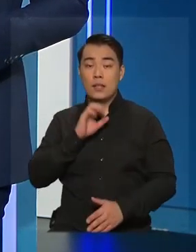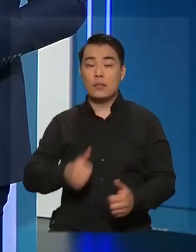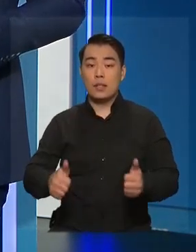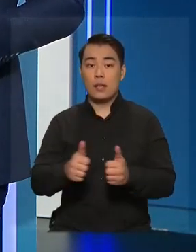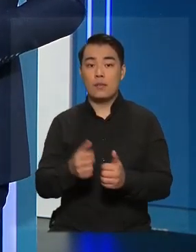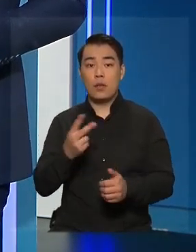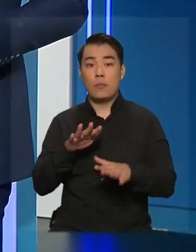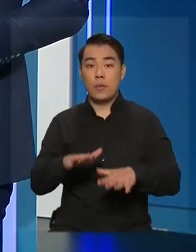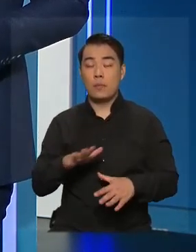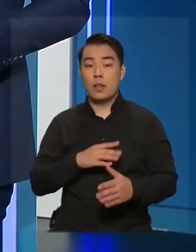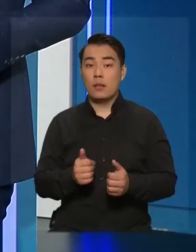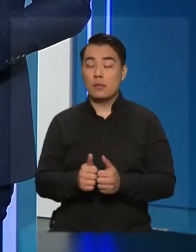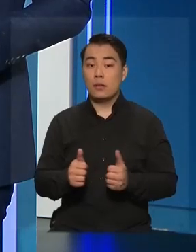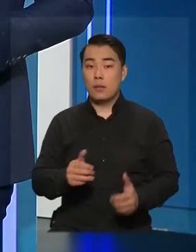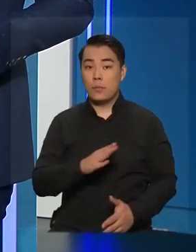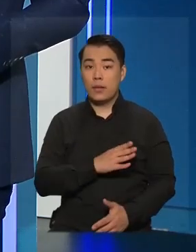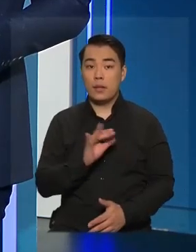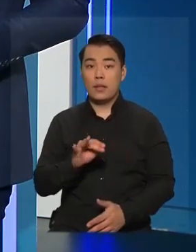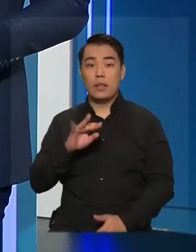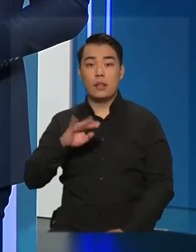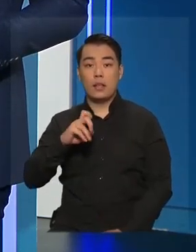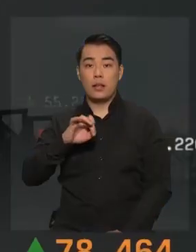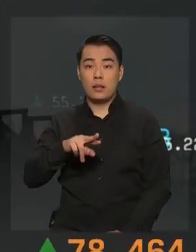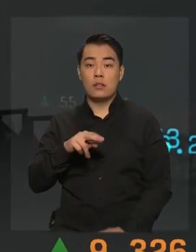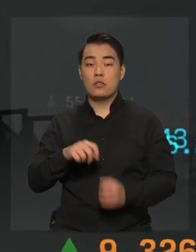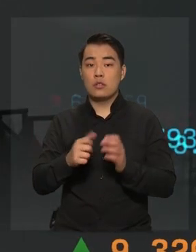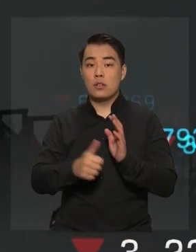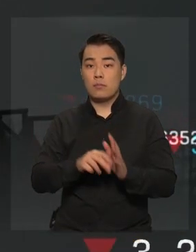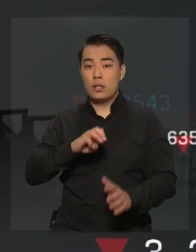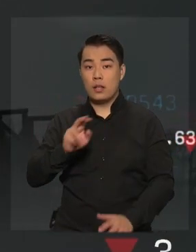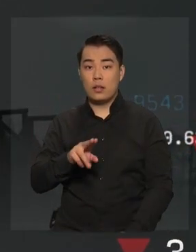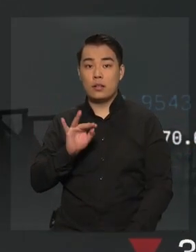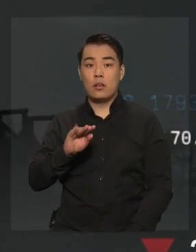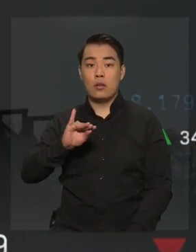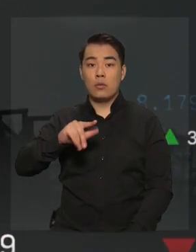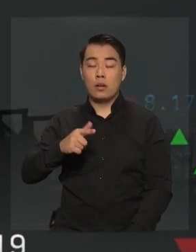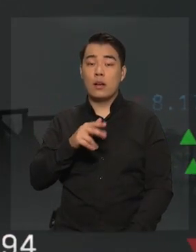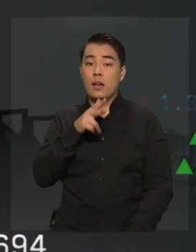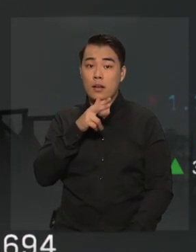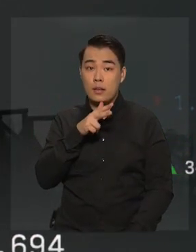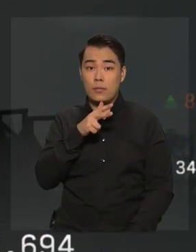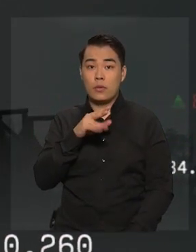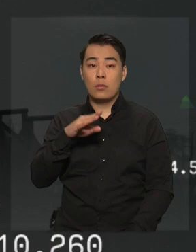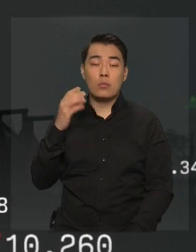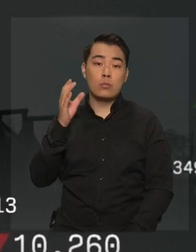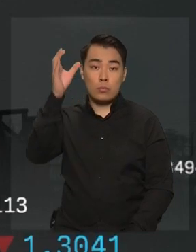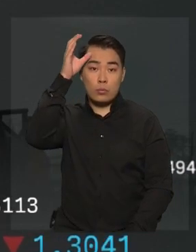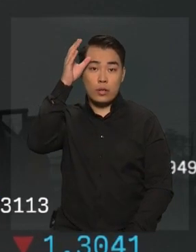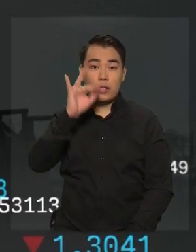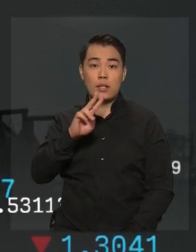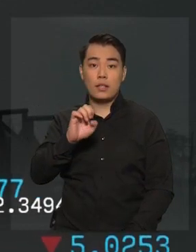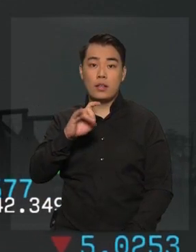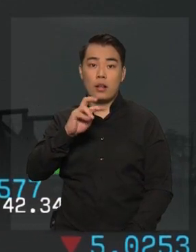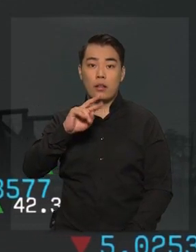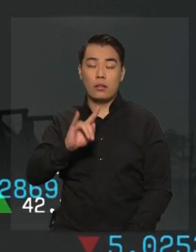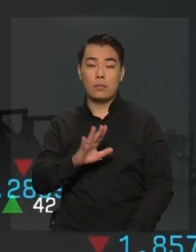на второе место. Далее расположились Италия, больше 16 миллиардов, за ней Южная Корея, Турция и Нидерланды.